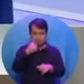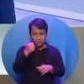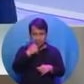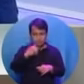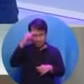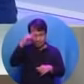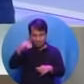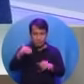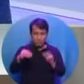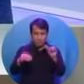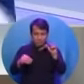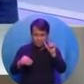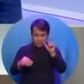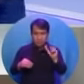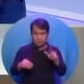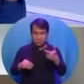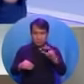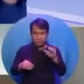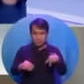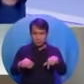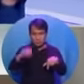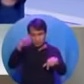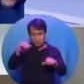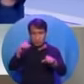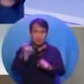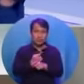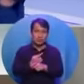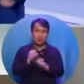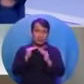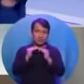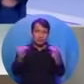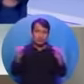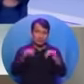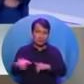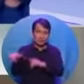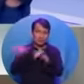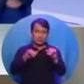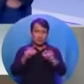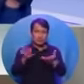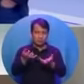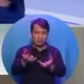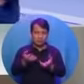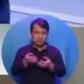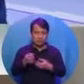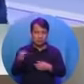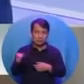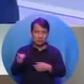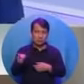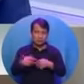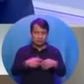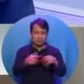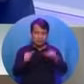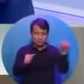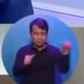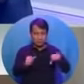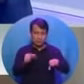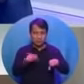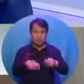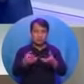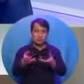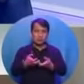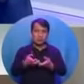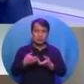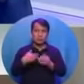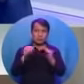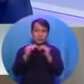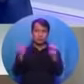Dapat kasama LGBTQ, kasama din lalaki. Tama po, Sir Rafi. No? Hindi naman po sa gusto naming malugi ang kababaihan natin. Ang gusto lang namin